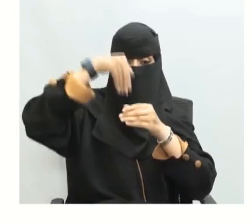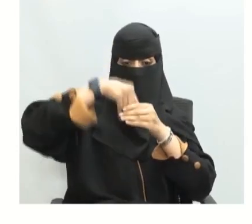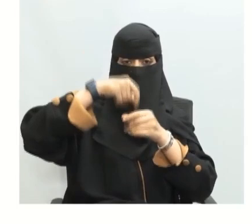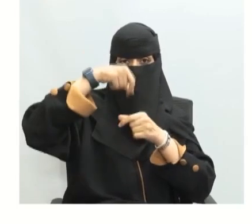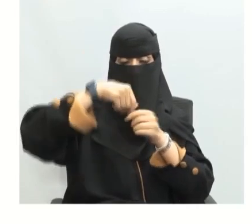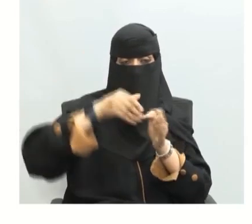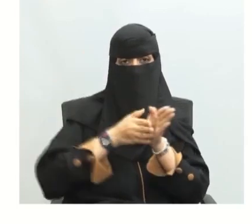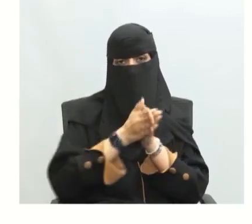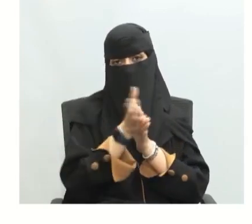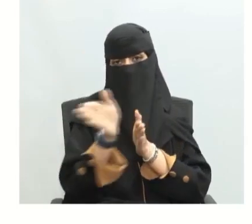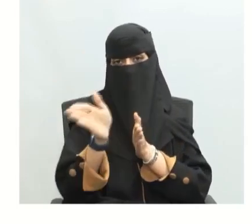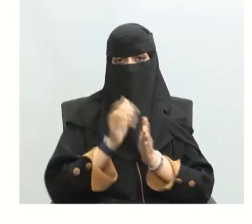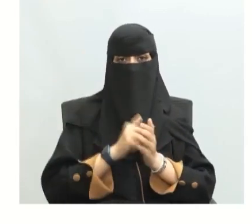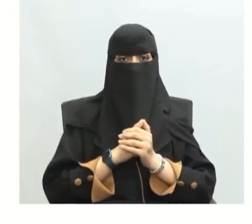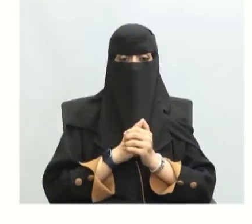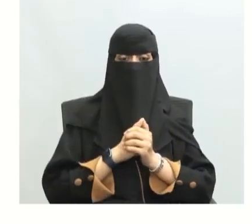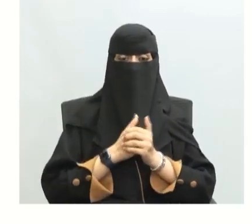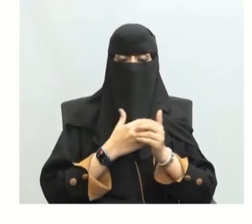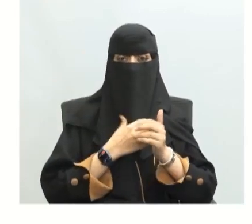والانحلال